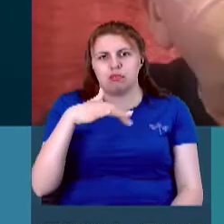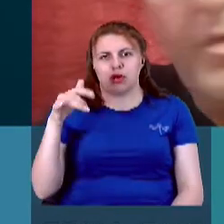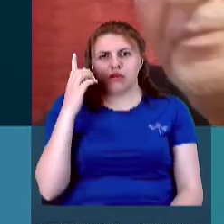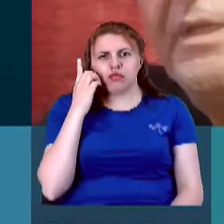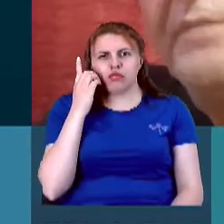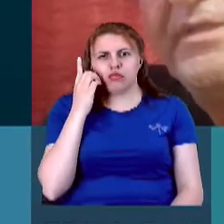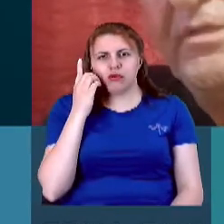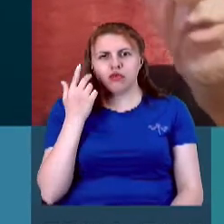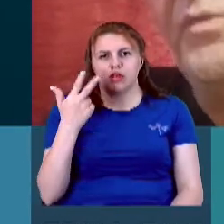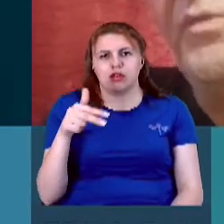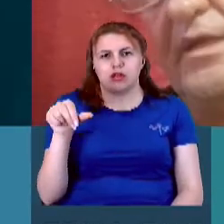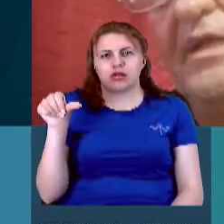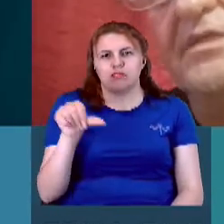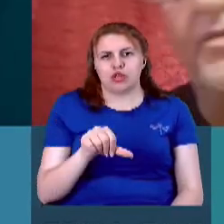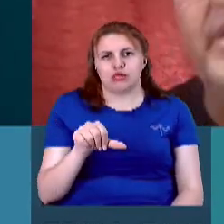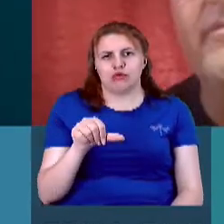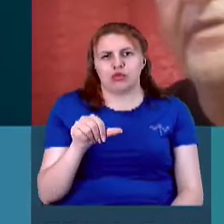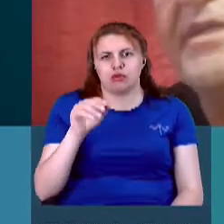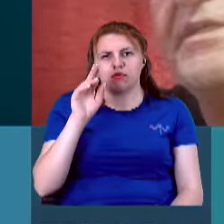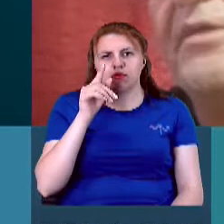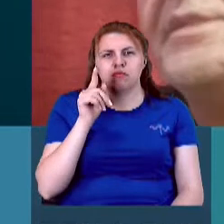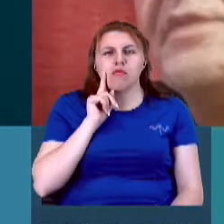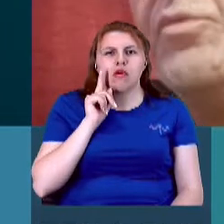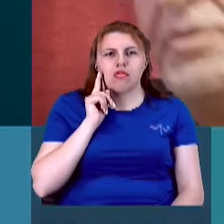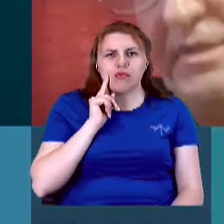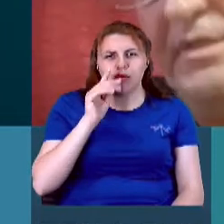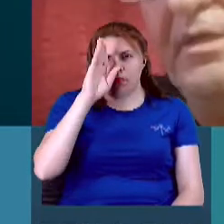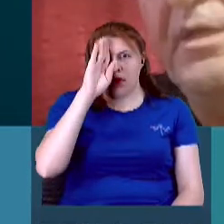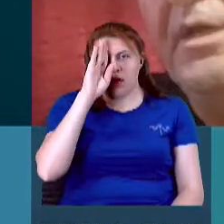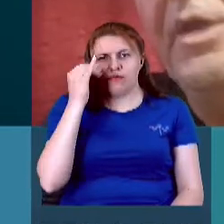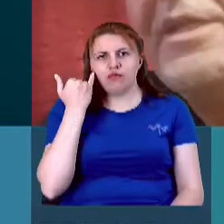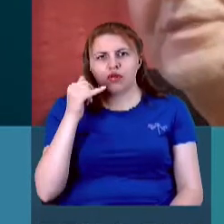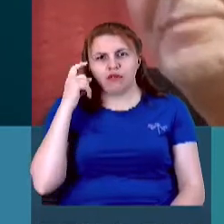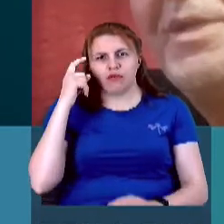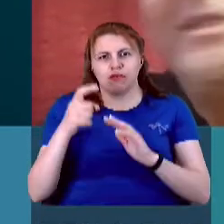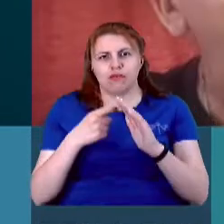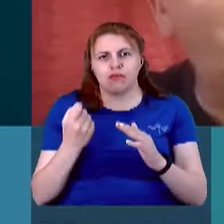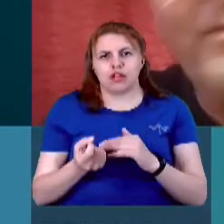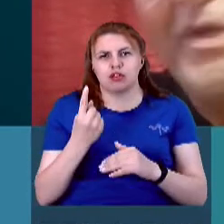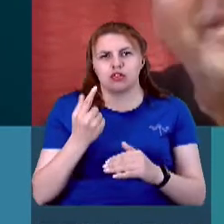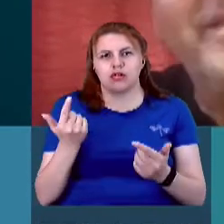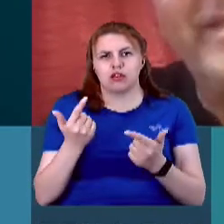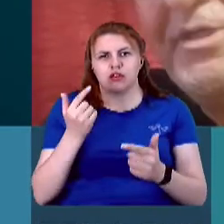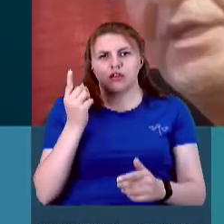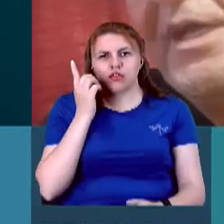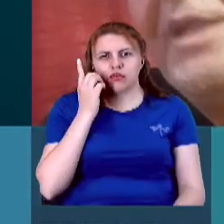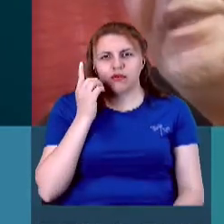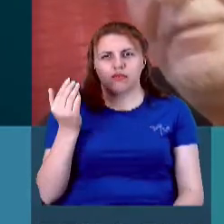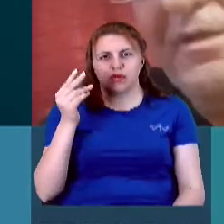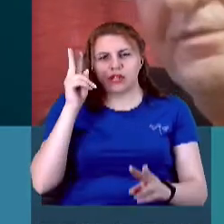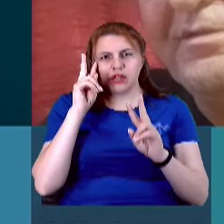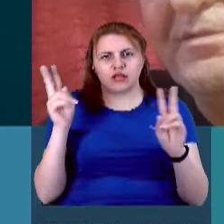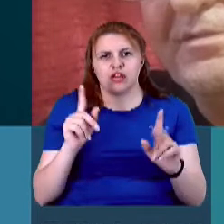півгодини, поки ми там з нею спілкувалися, дзвонив, виясняв, де телефон її. Оце наша поліція, вони ж права рука не знає, що діє